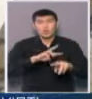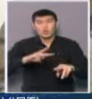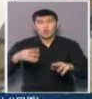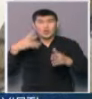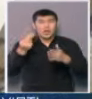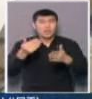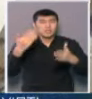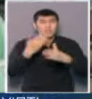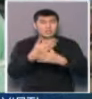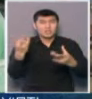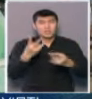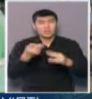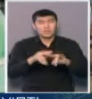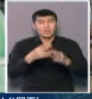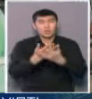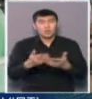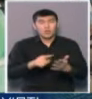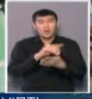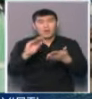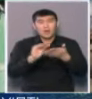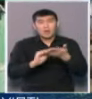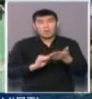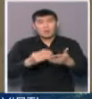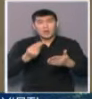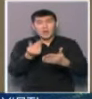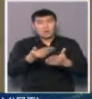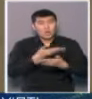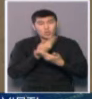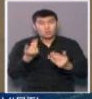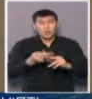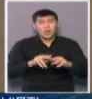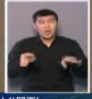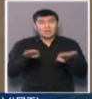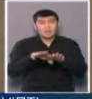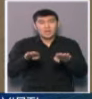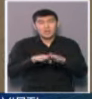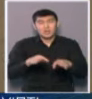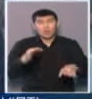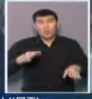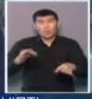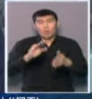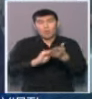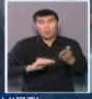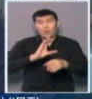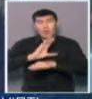миллион теңге ақша керек. Өткен жылы сұраныс берілді, қаржы бөлінбеді. Биыл тағы да облысқа өтінім